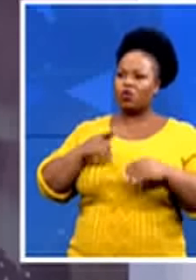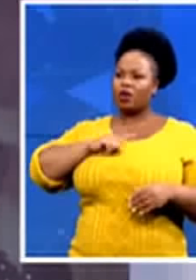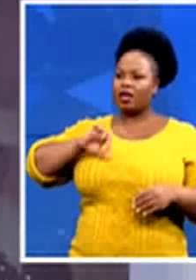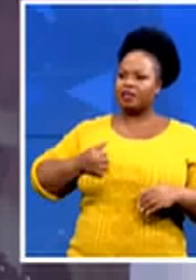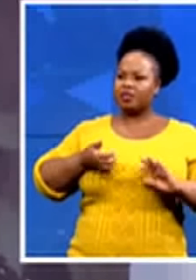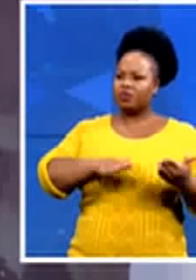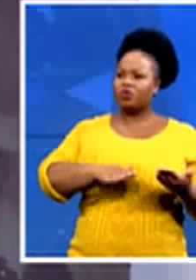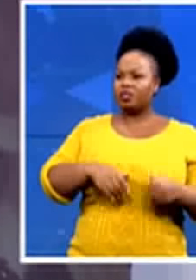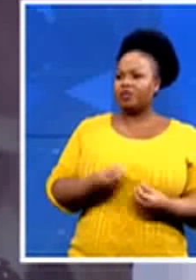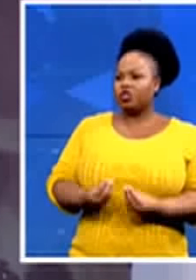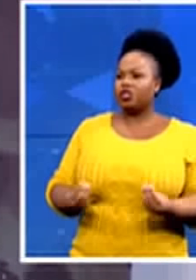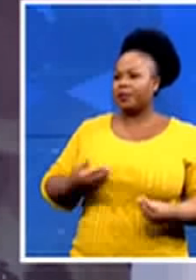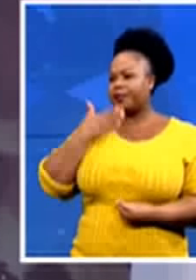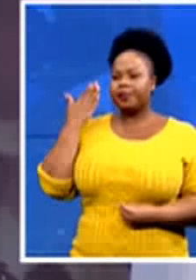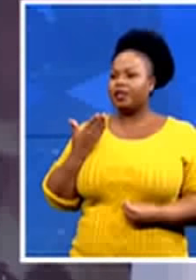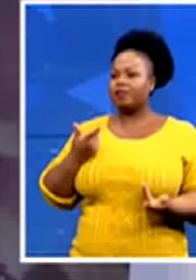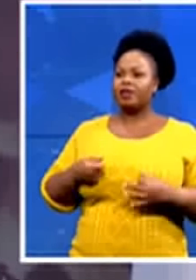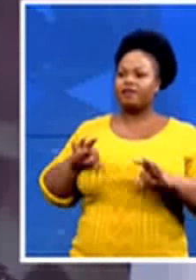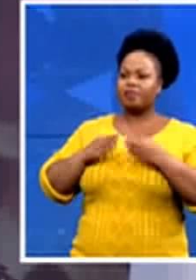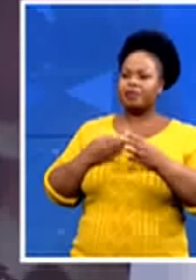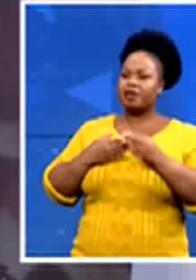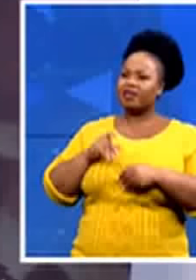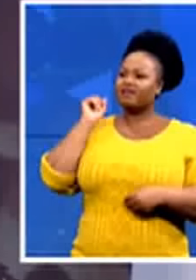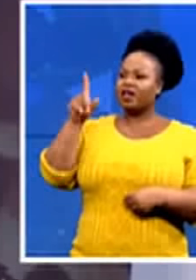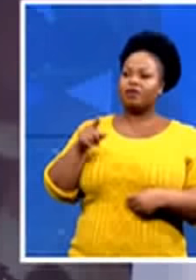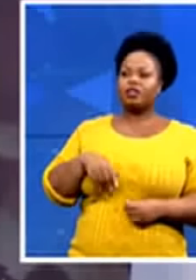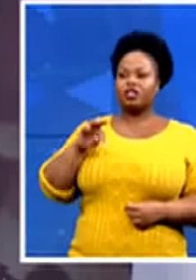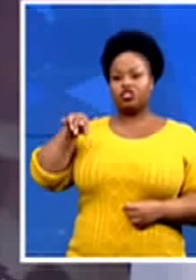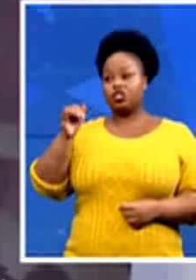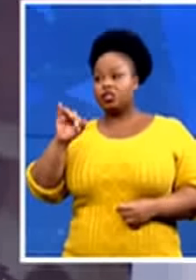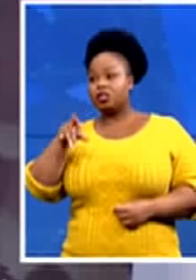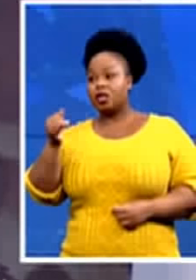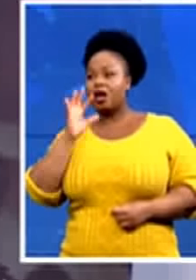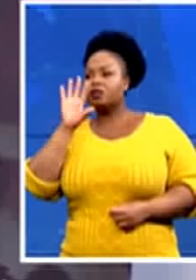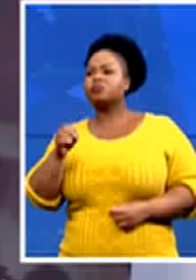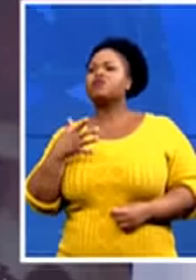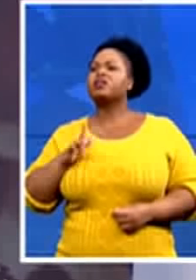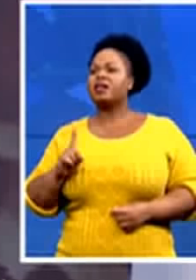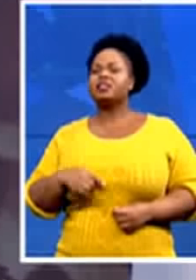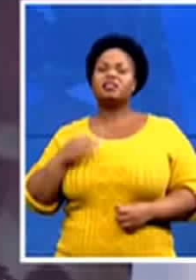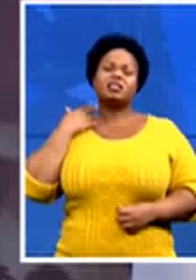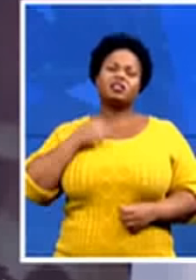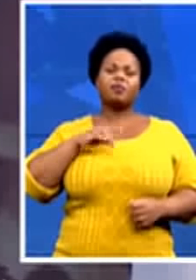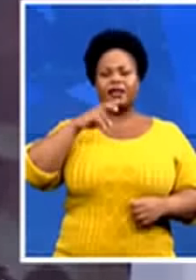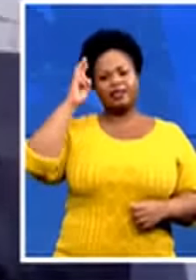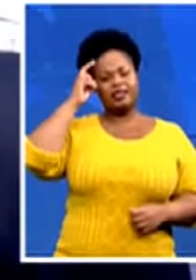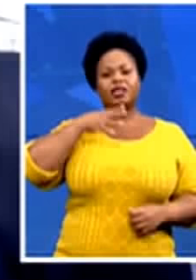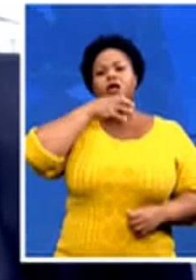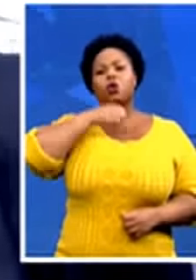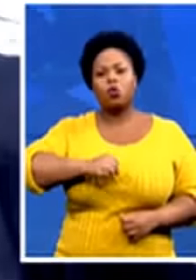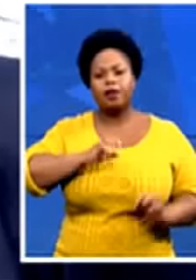zikude wathi nje nje kuye ufunani gogo wathi mangathola imbuzo ukuthi ngiyibeke inzilo ngoba mase nginamandla la ufika